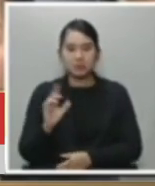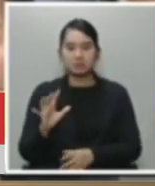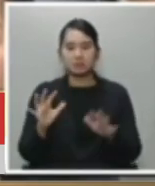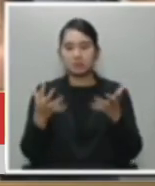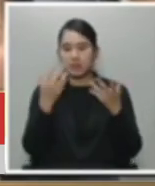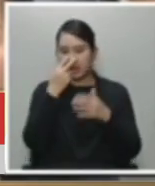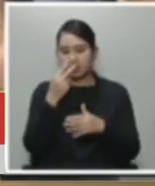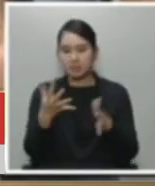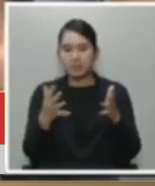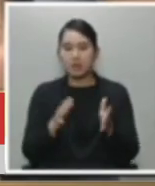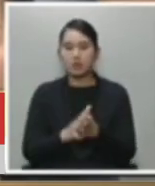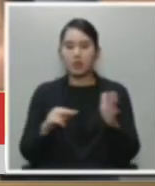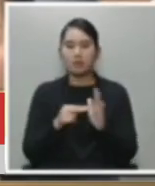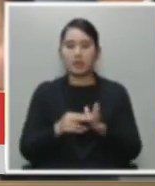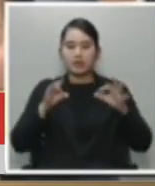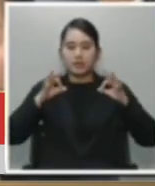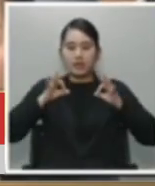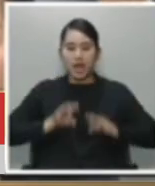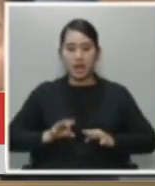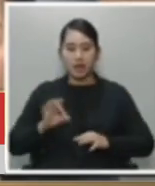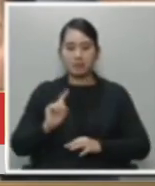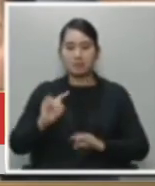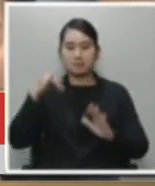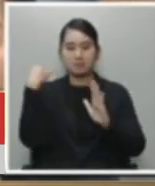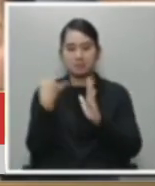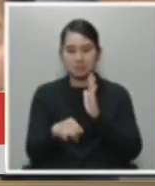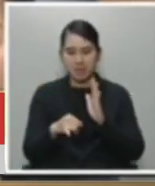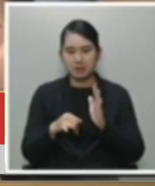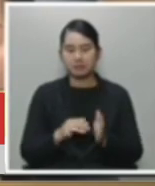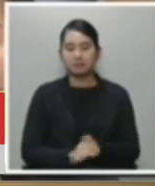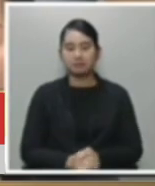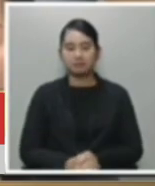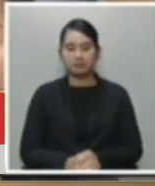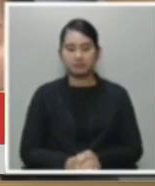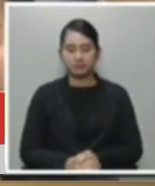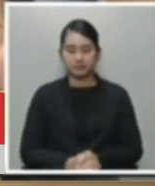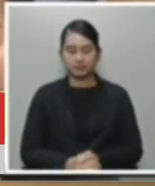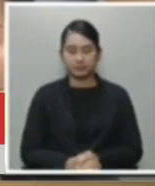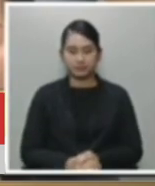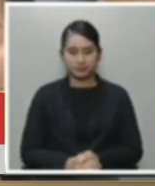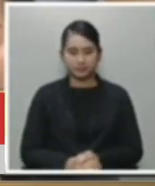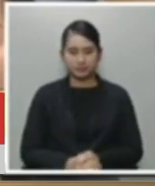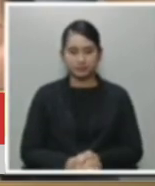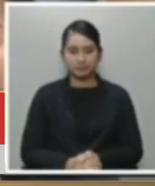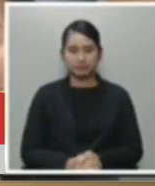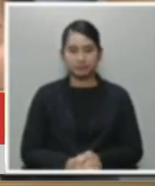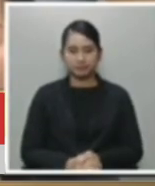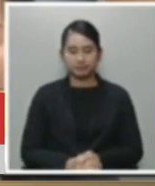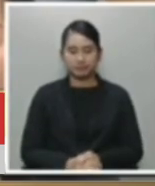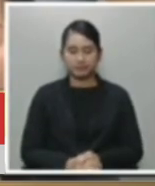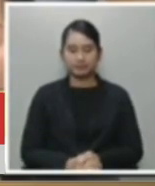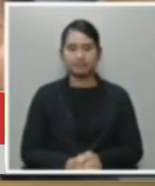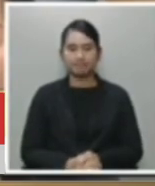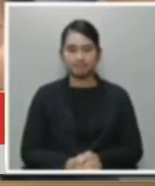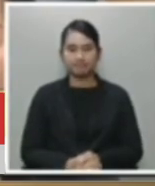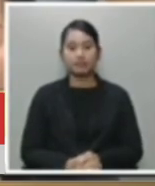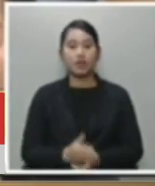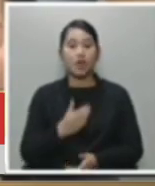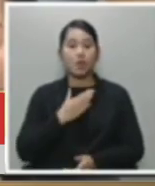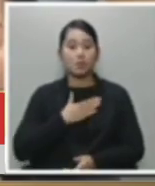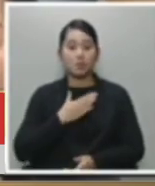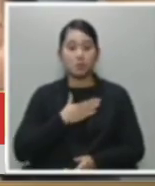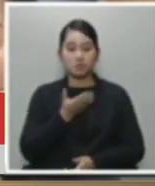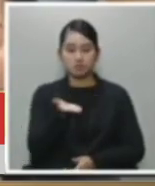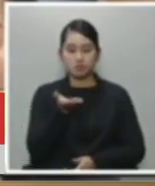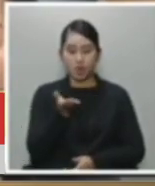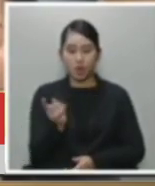การตัดสินใจในครั้งนี้ผิดพลาดอย่างมหันต์ท่านประธานที่เคารพครับผมขออนุญาตท่